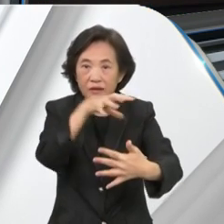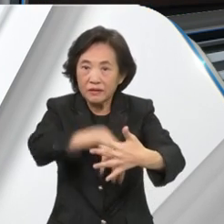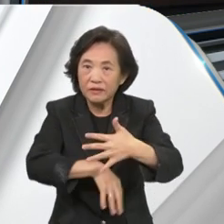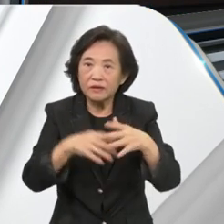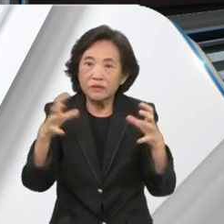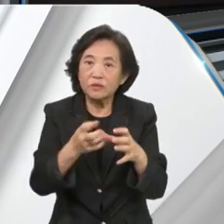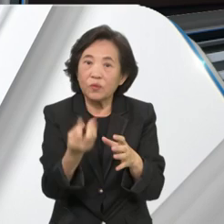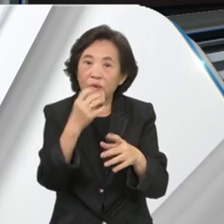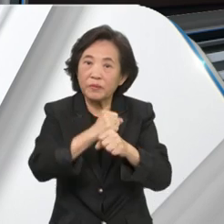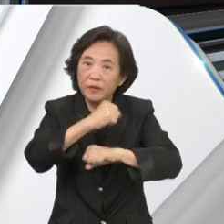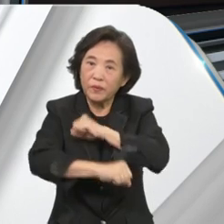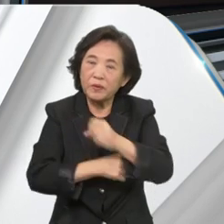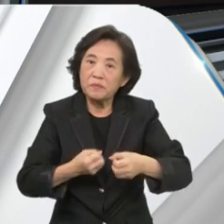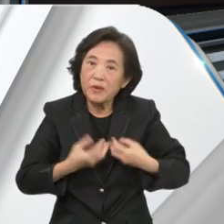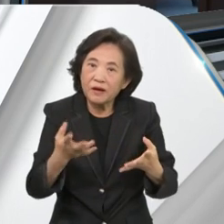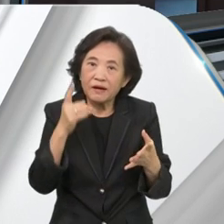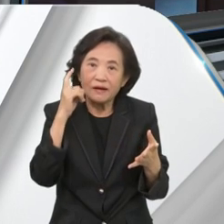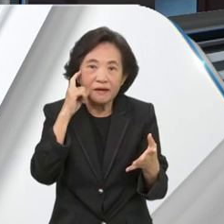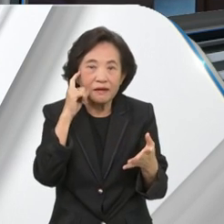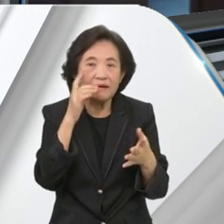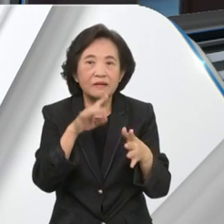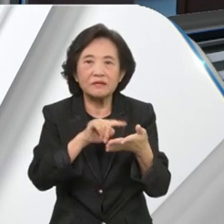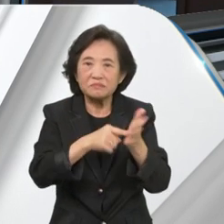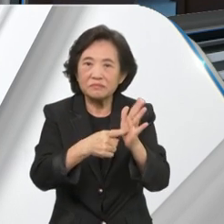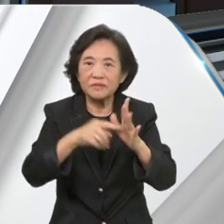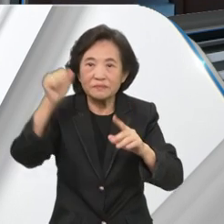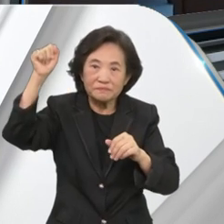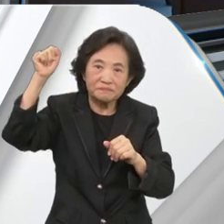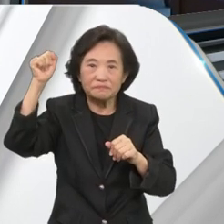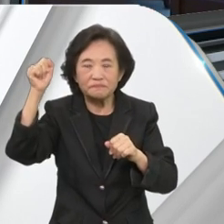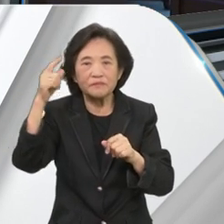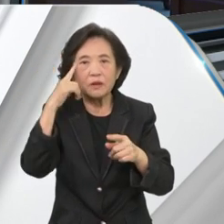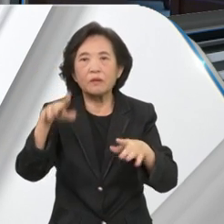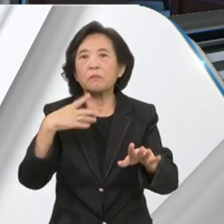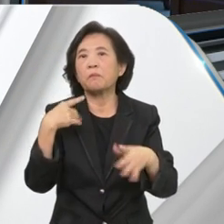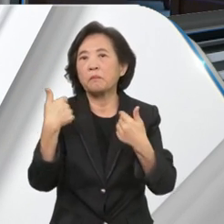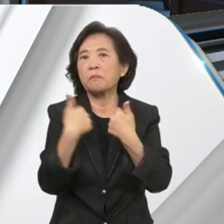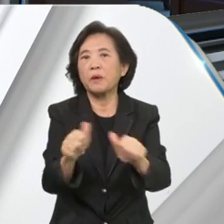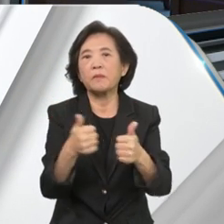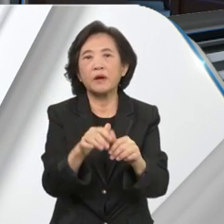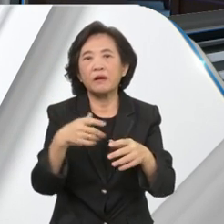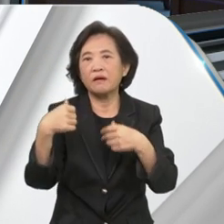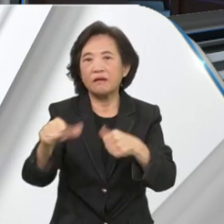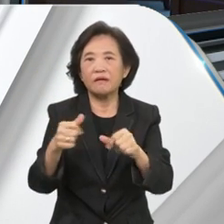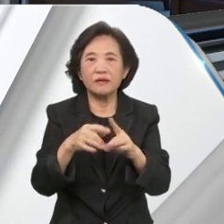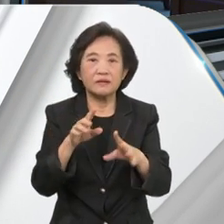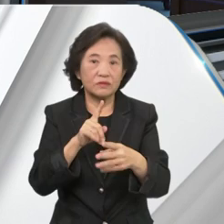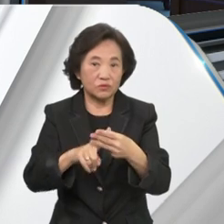시민 통화지파 통지선의 취재 表格是 日土大평修